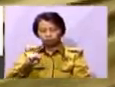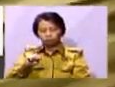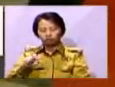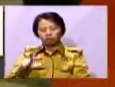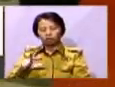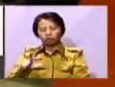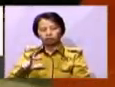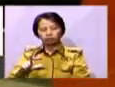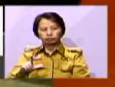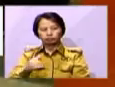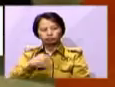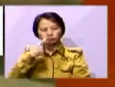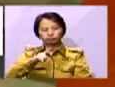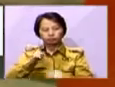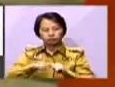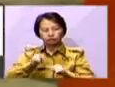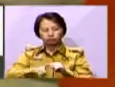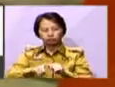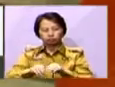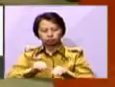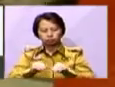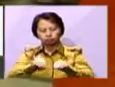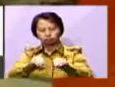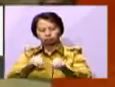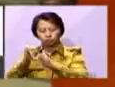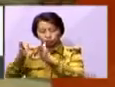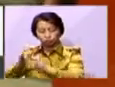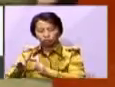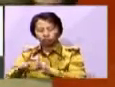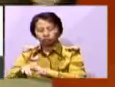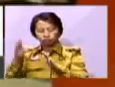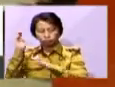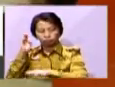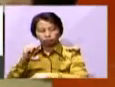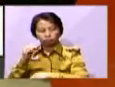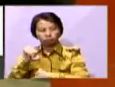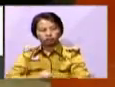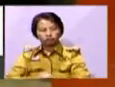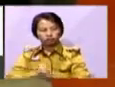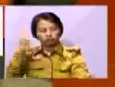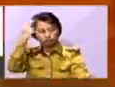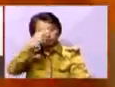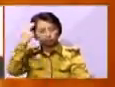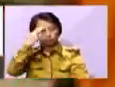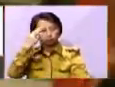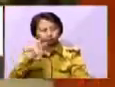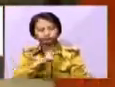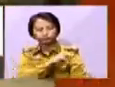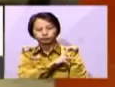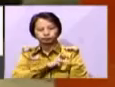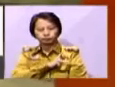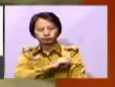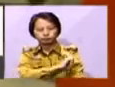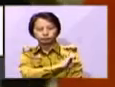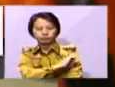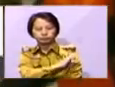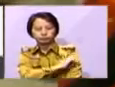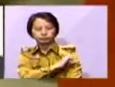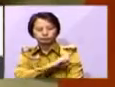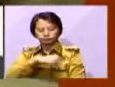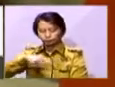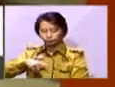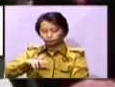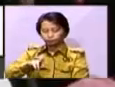beroperasi. Ia bergantung kepada pergerakan jemaah ketika ibadah haji. Ketua Pegawai Eksekutif